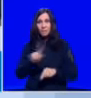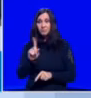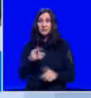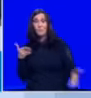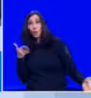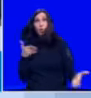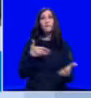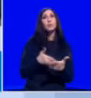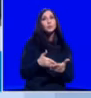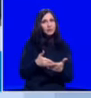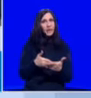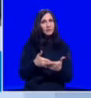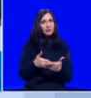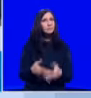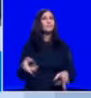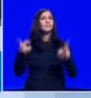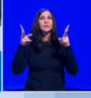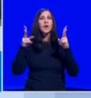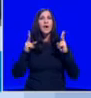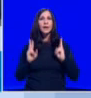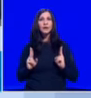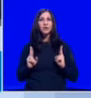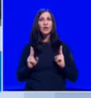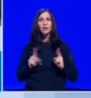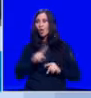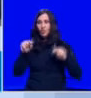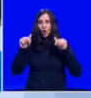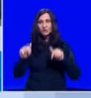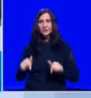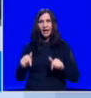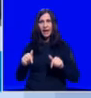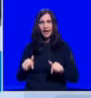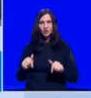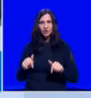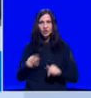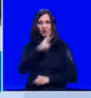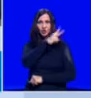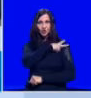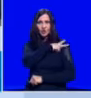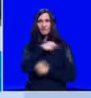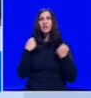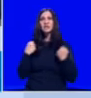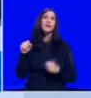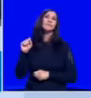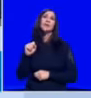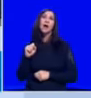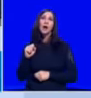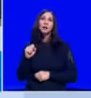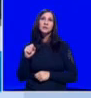се противопоставихте на решението досегашният шеф на здравната